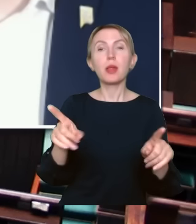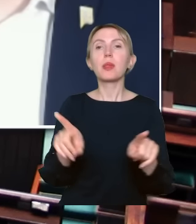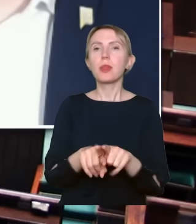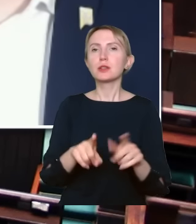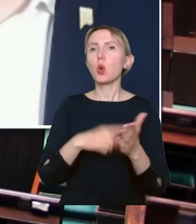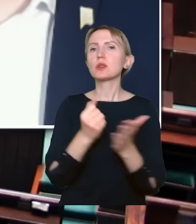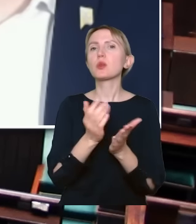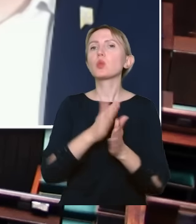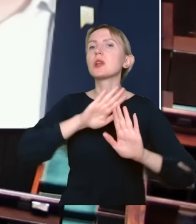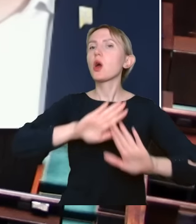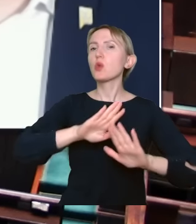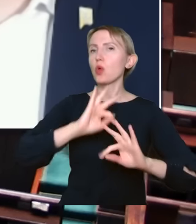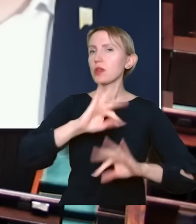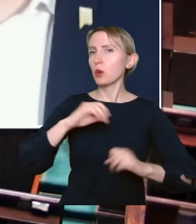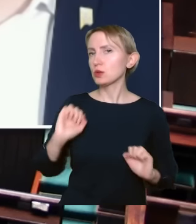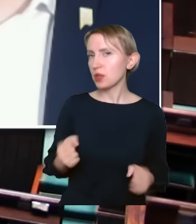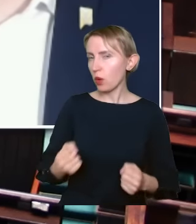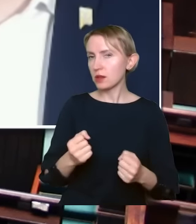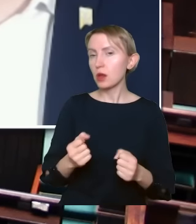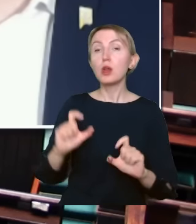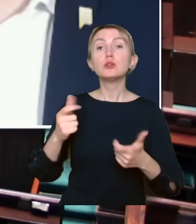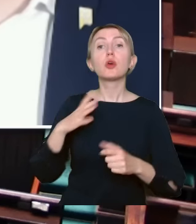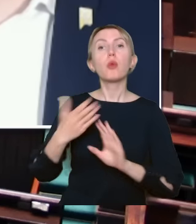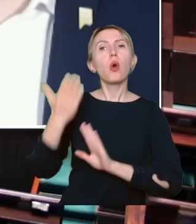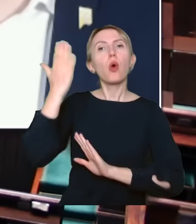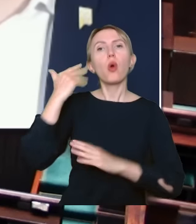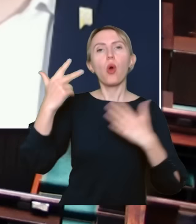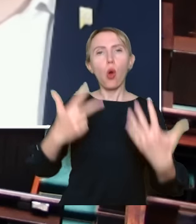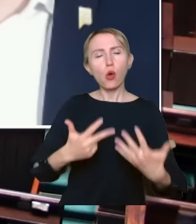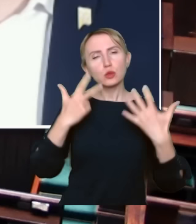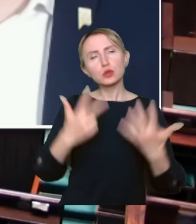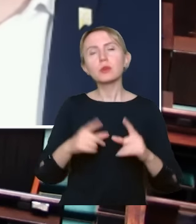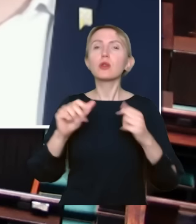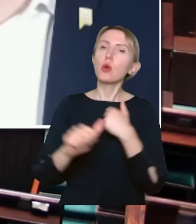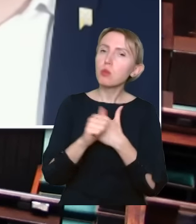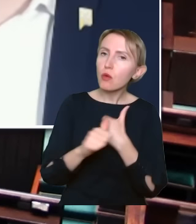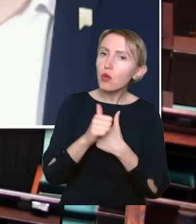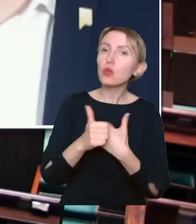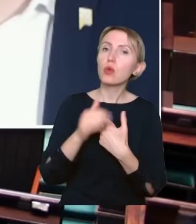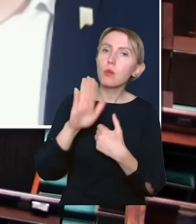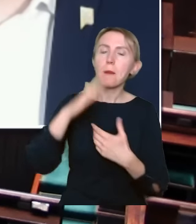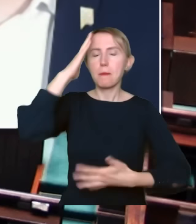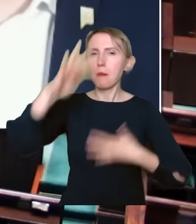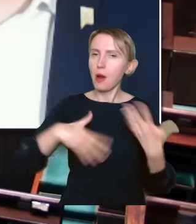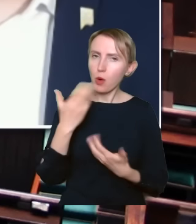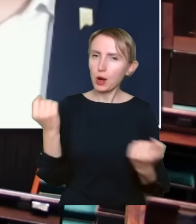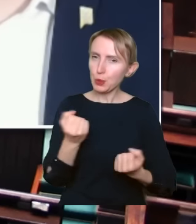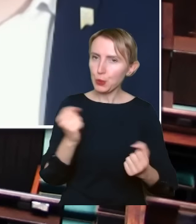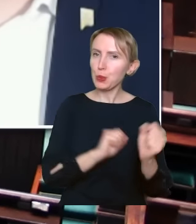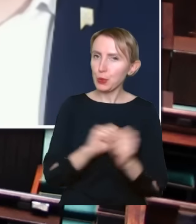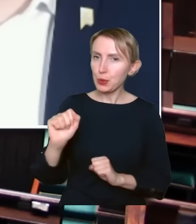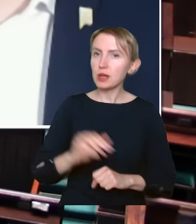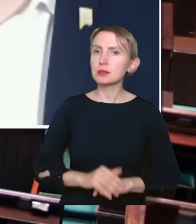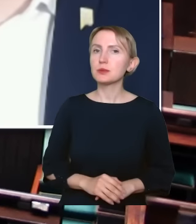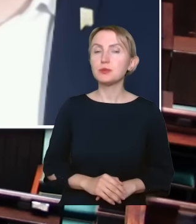jego funkcjonowanie. Mhm. To, co się wydarzyło w ciągu ostatnich 8 lat, oczywiście sprawiło, że mamy ogromny bałagan w tym temacie. I